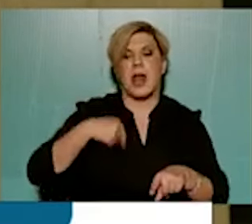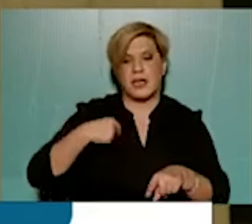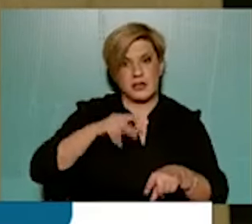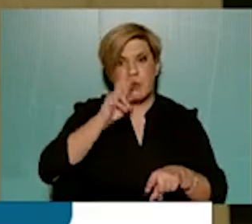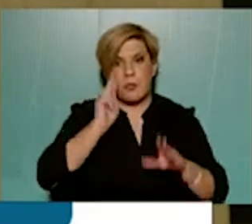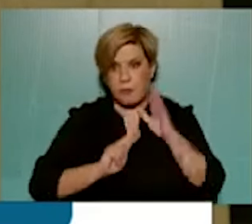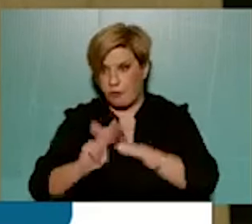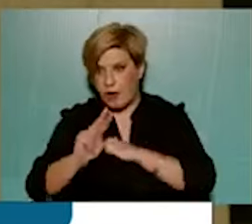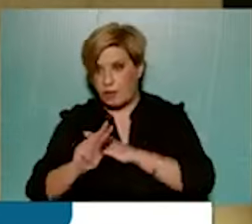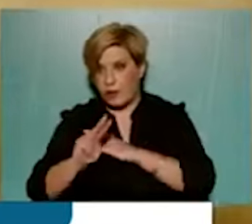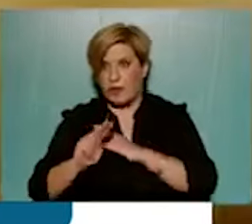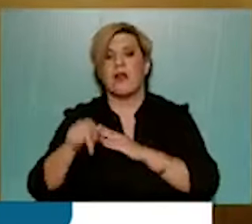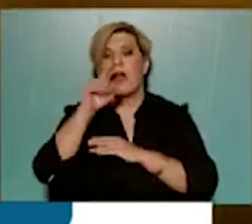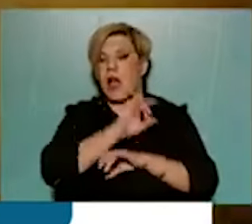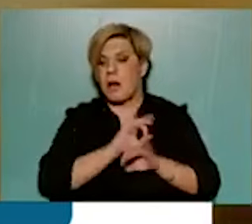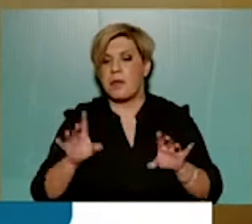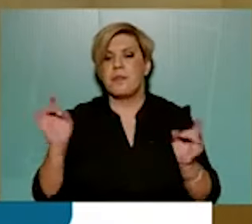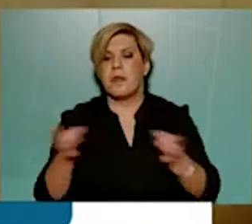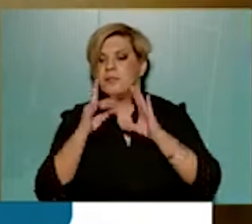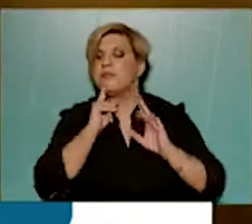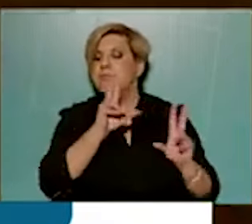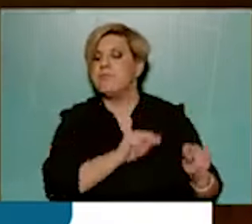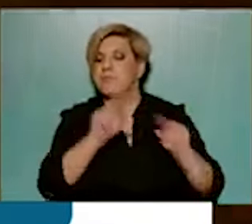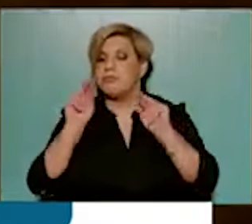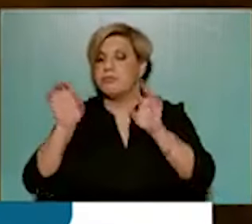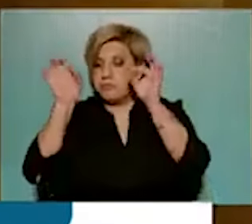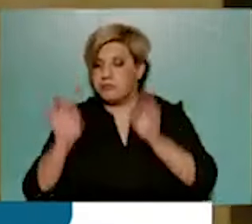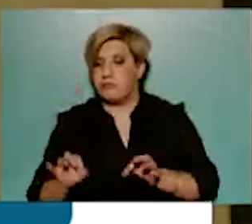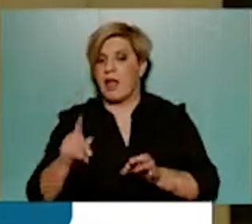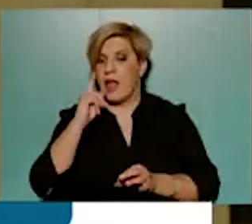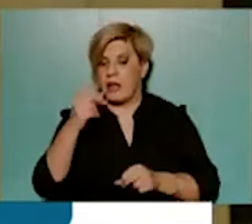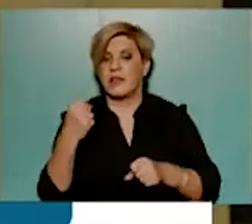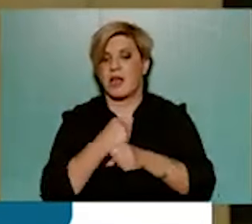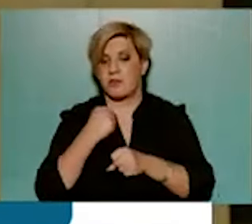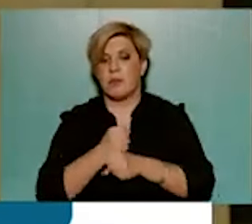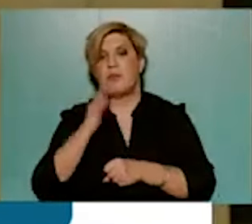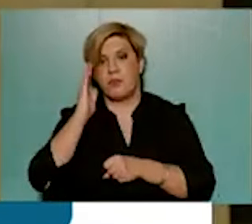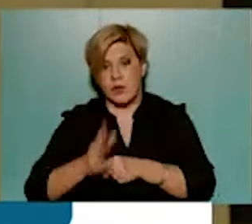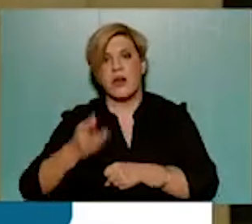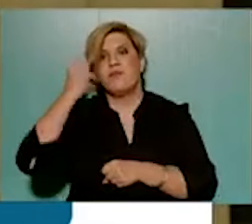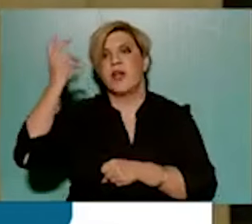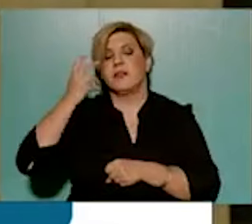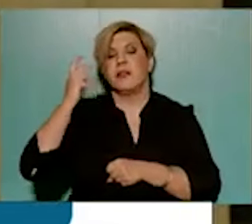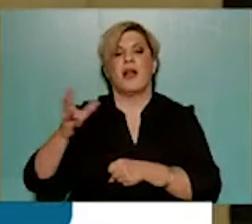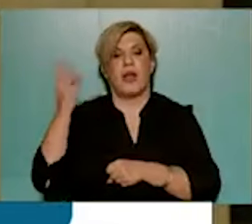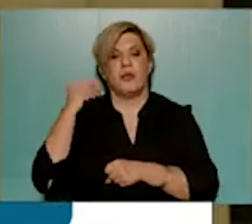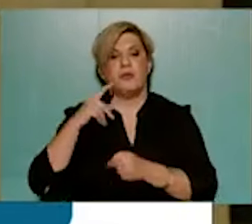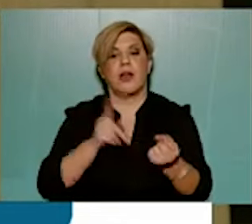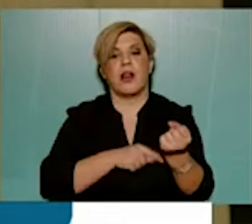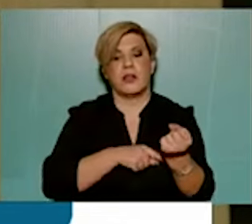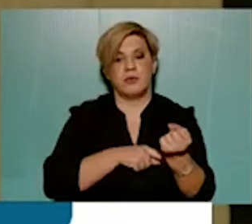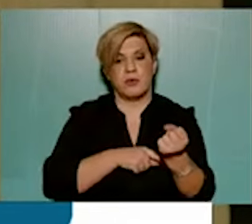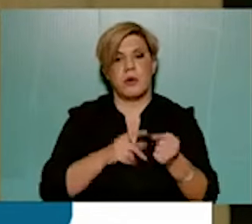πρασίνου που προβλέπονται, σε καμία περίπτωση δεν αντιστοιχούν σε αυτό που ένας εργαζόμενος μπορεί να φαντάζεται στο άκουσμα του